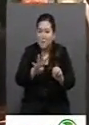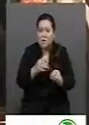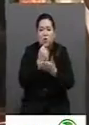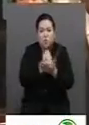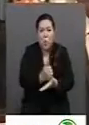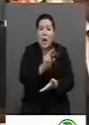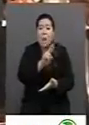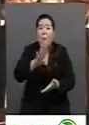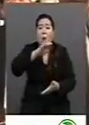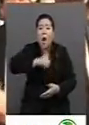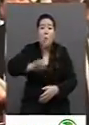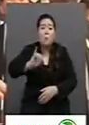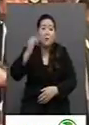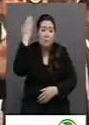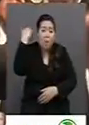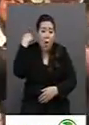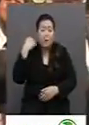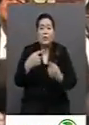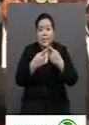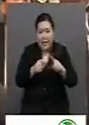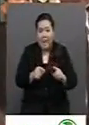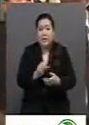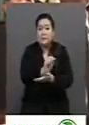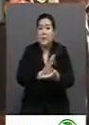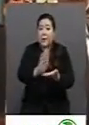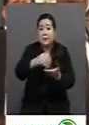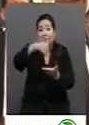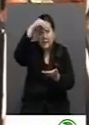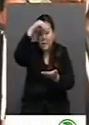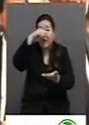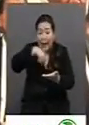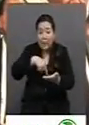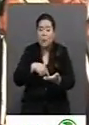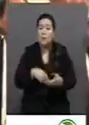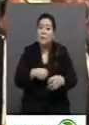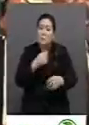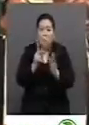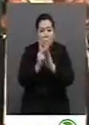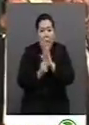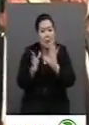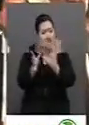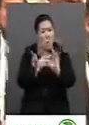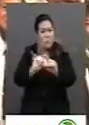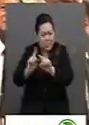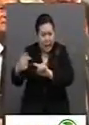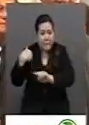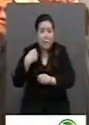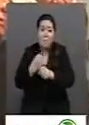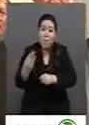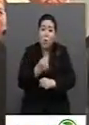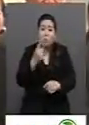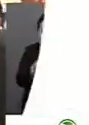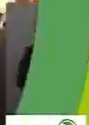แต่เนื่องจากสถาบันอุดมศึกษาไทยมีกฎหมายที่เกี่ยวข้องหลายฉบับการจะทำได้ทันทีเนี่ยมันทำได้ไม่ง่ายนักลองฟังเสียงนาย